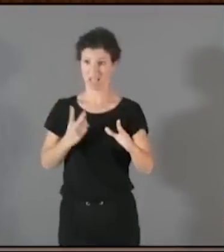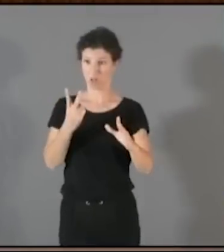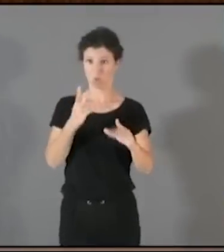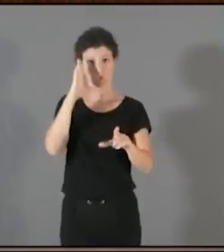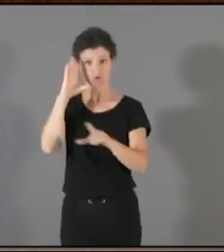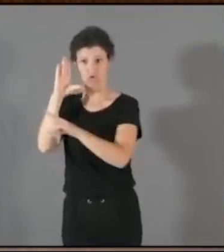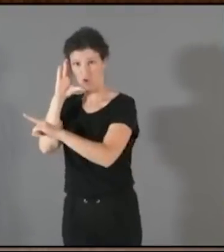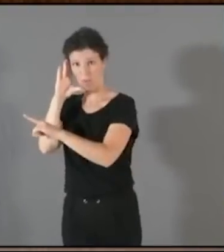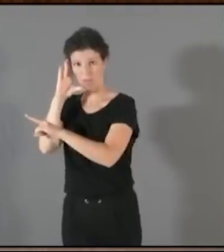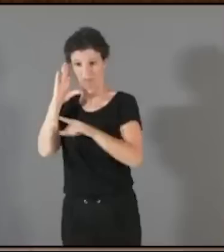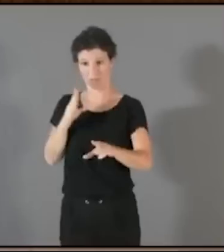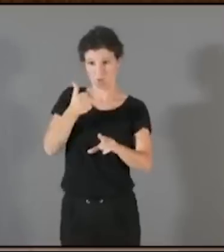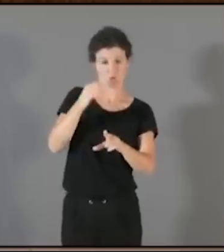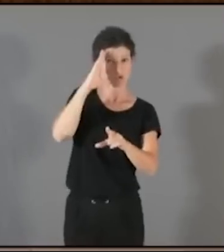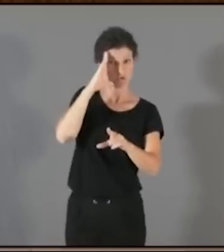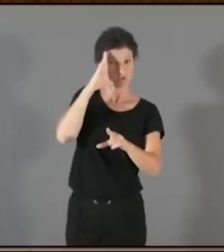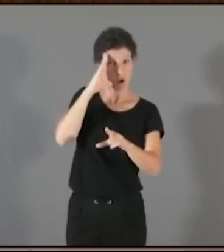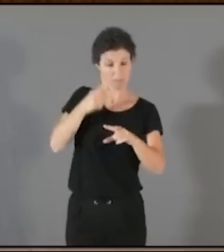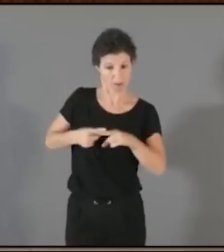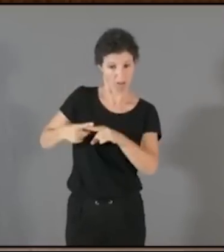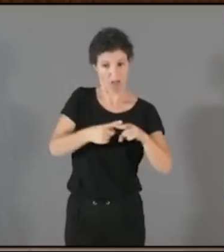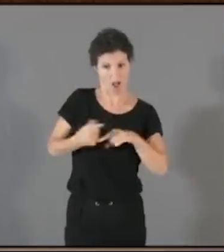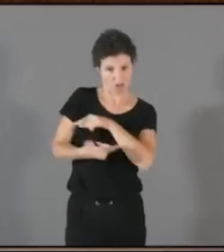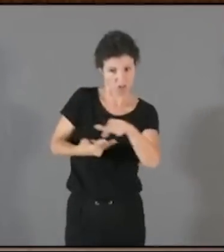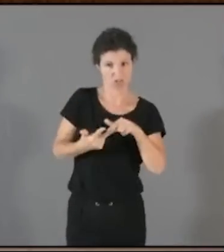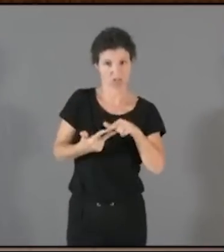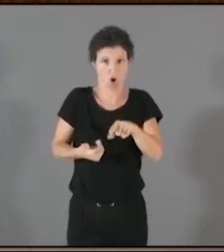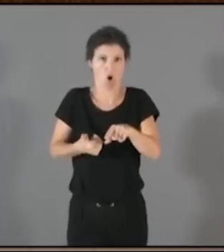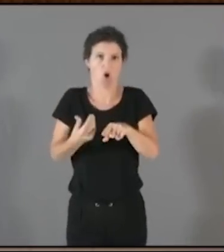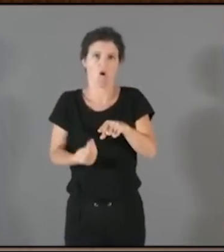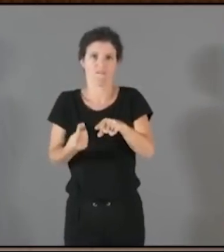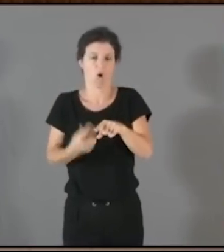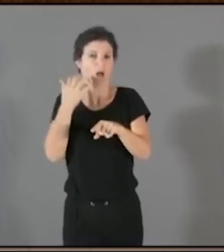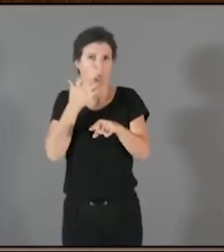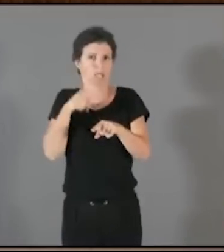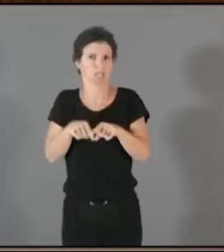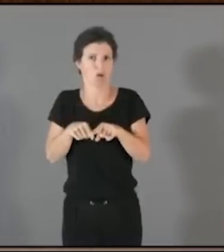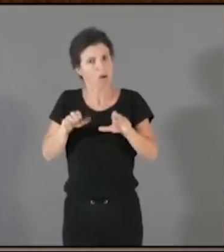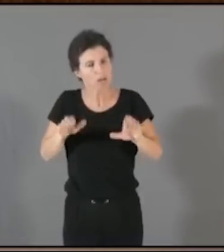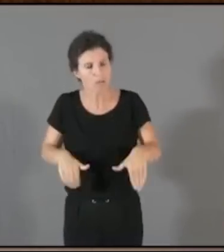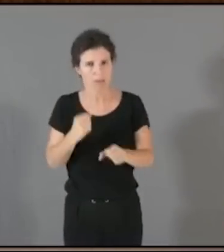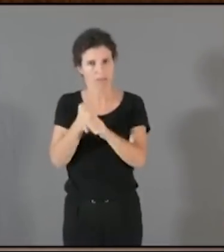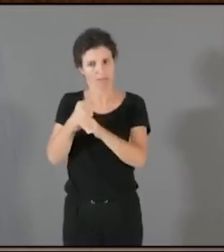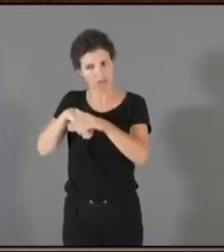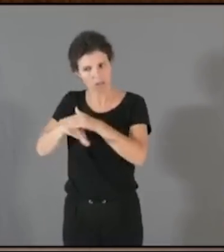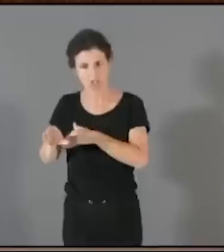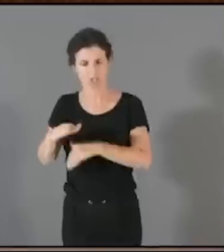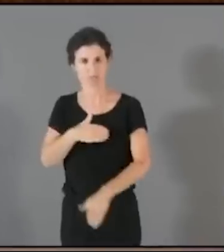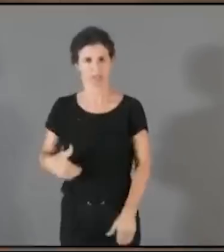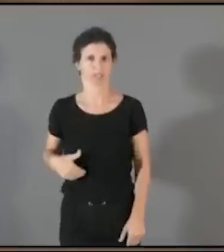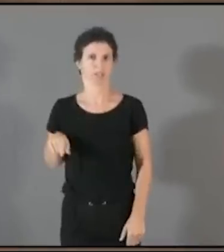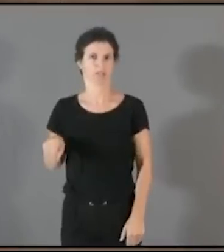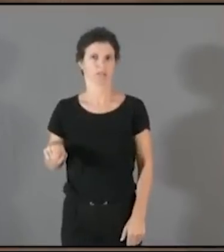2 enfants, dont un est adolescent. Et c'est une employée de la ville, de la 2e ville de France. Voilà